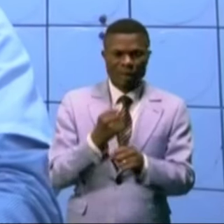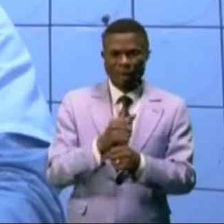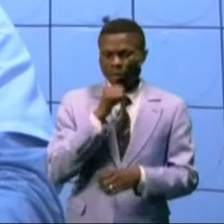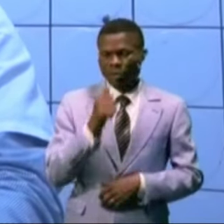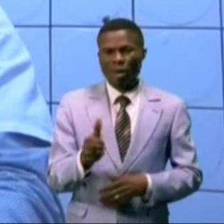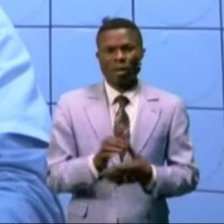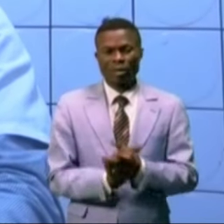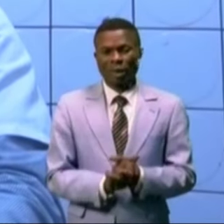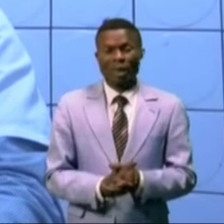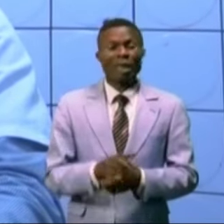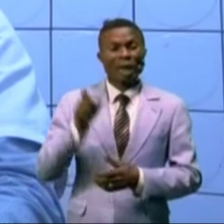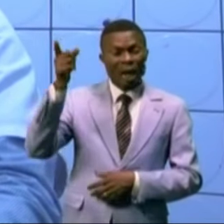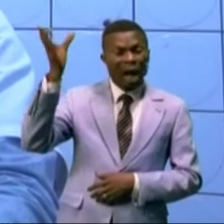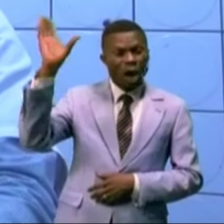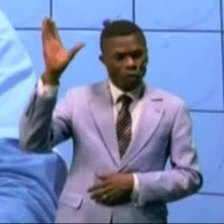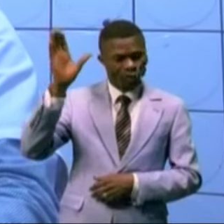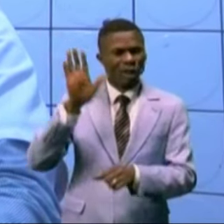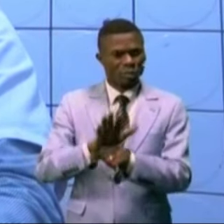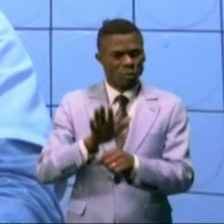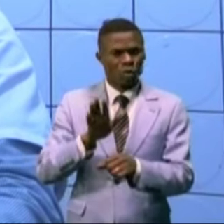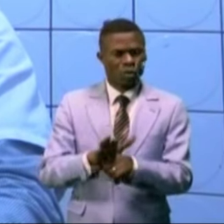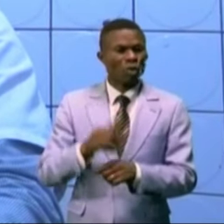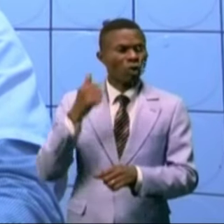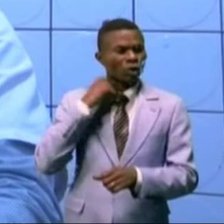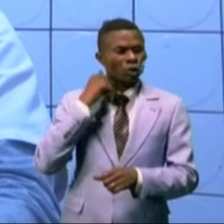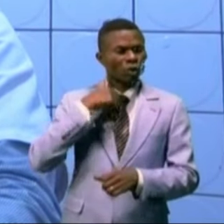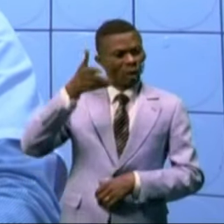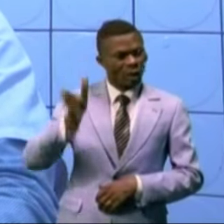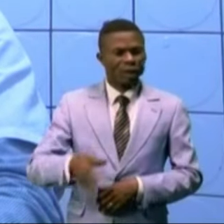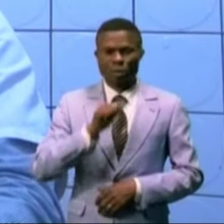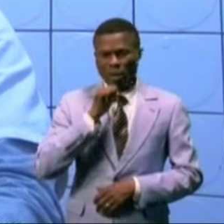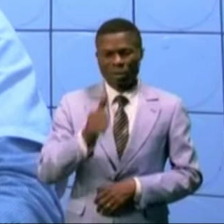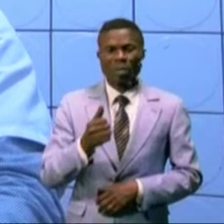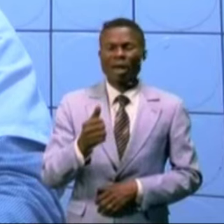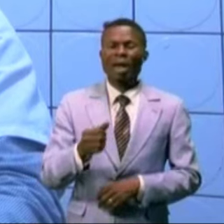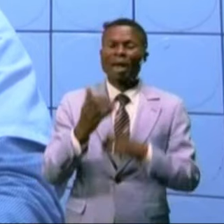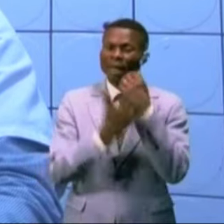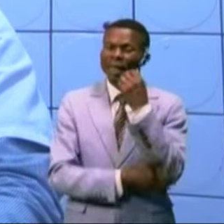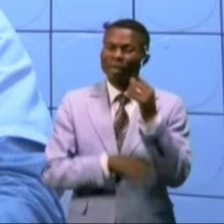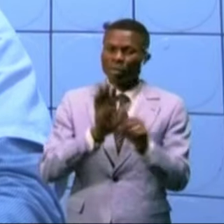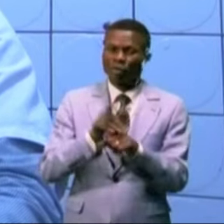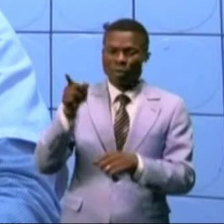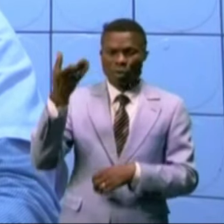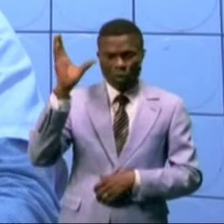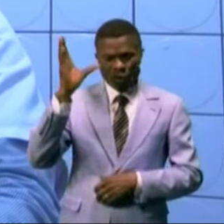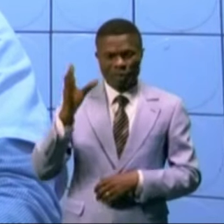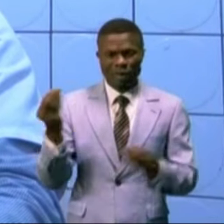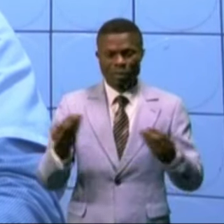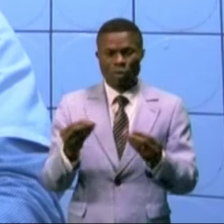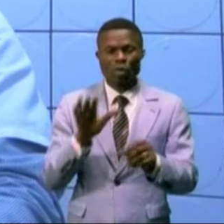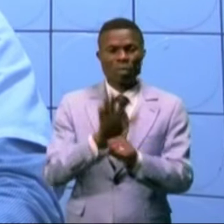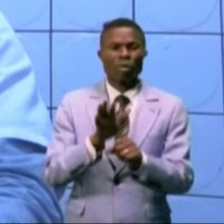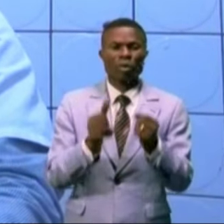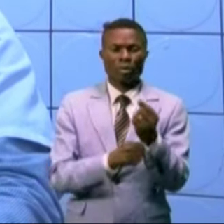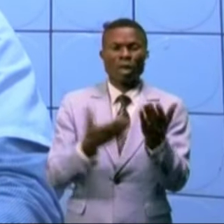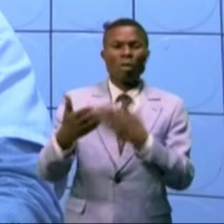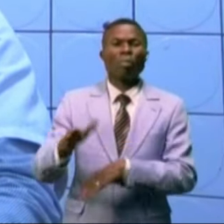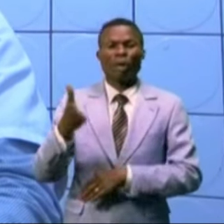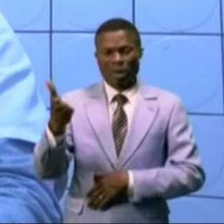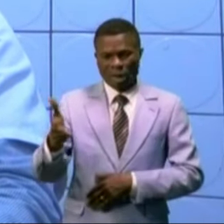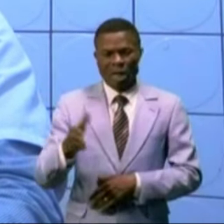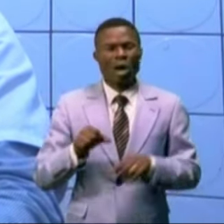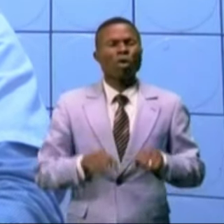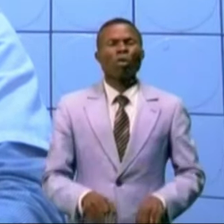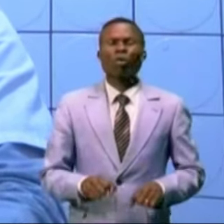où il n'y a rien du tout. Donc là, les autorités doivent prendre à main leurs responsabilités,